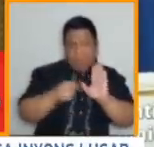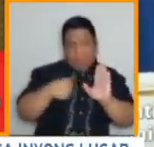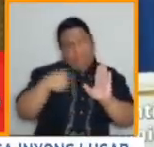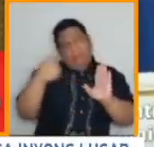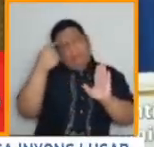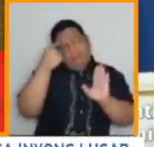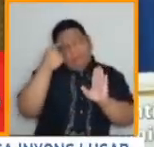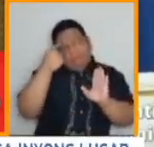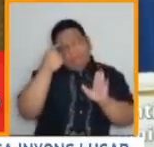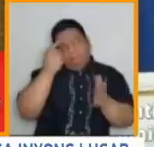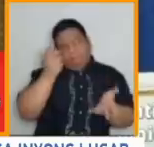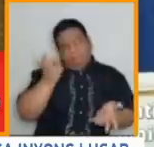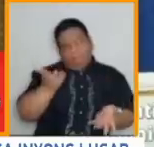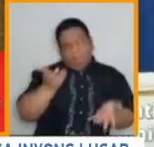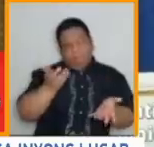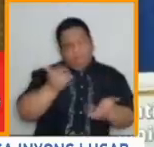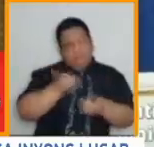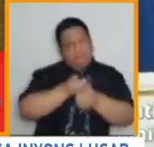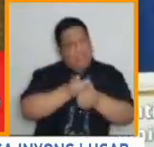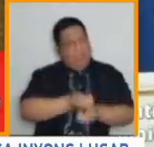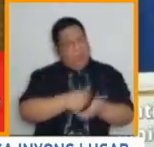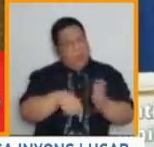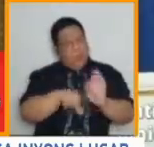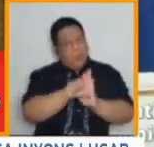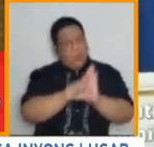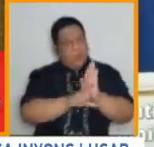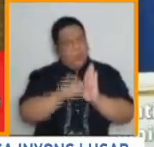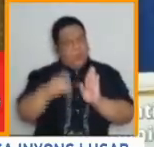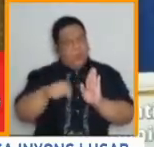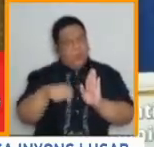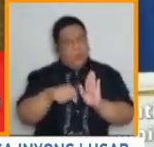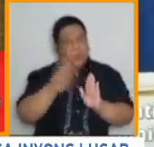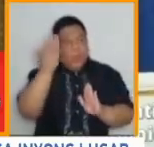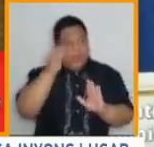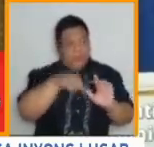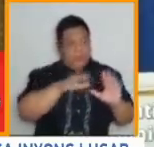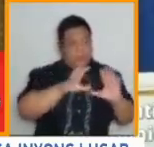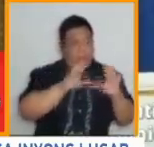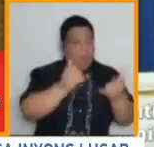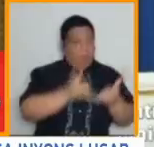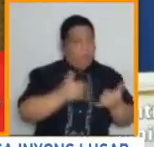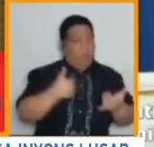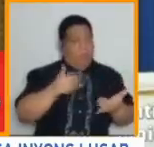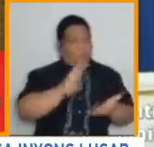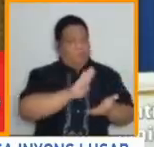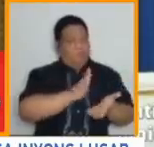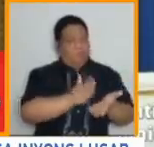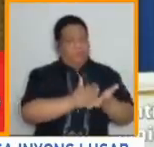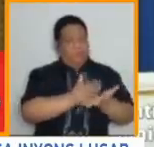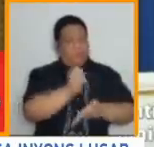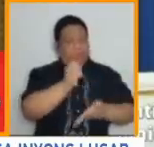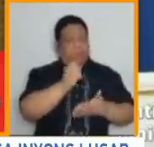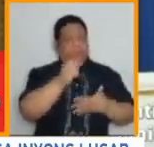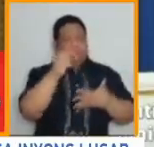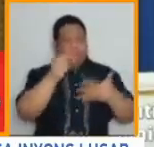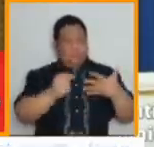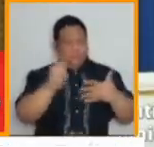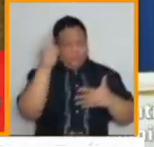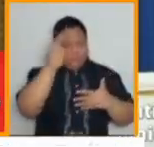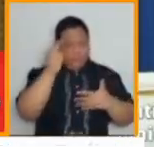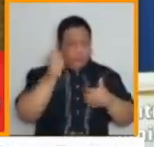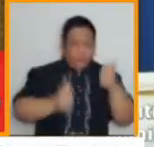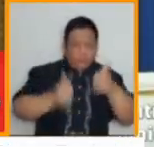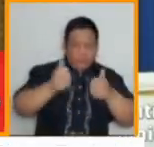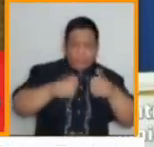legal. You have the right to refuse to accept as an employee